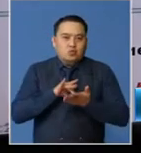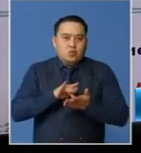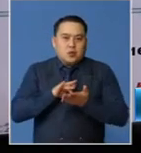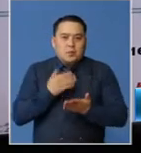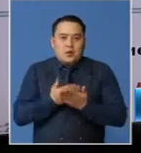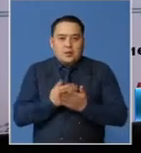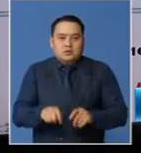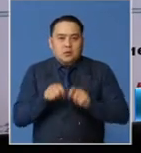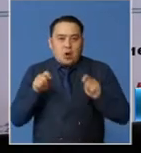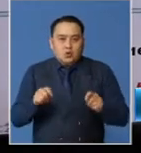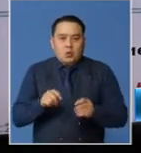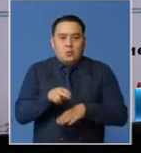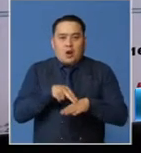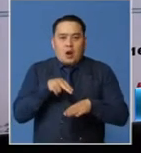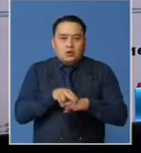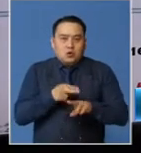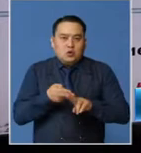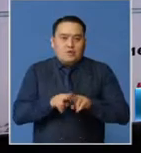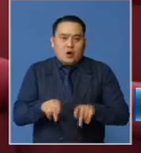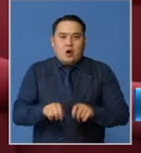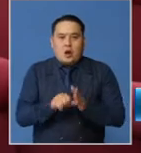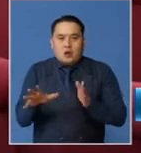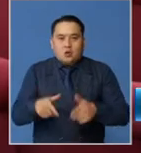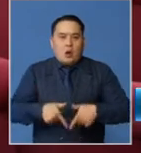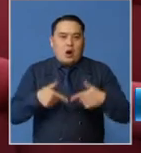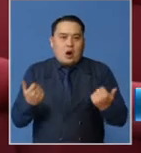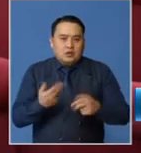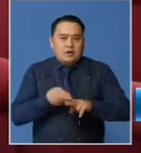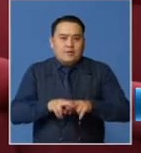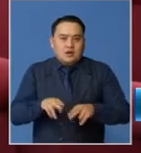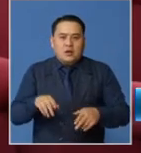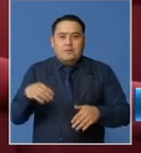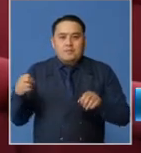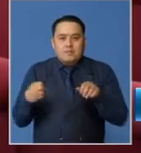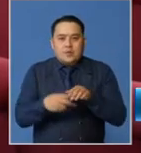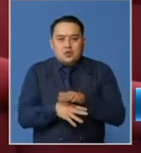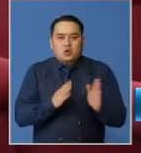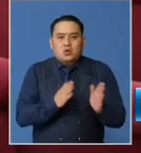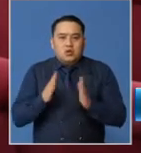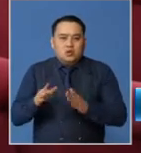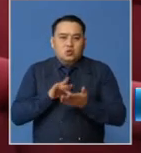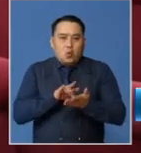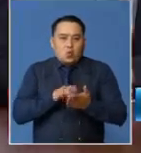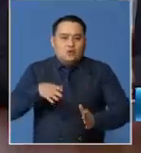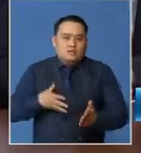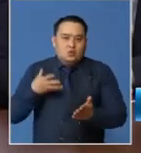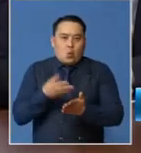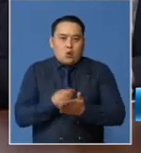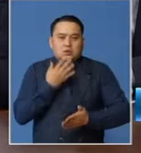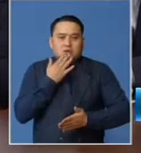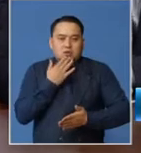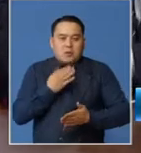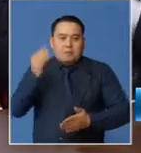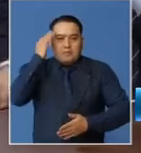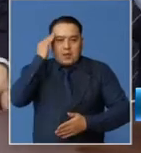К примеру, создание турполиции, электронных отелей, либерализации визового миграционного режима, туристические взносы для